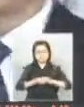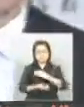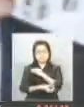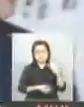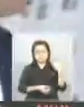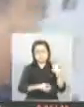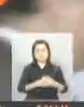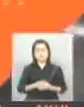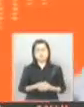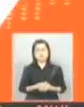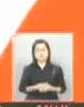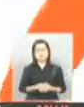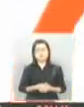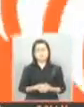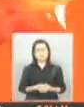างกัน